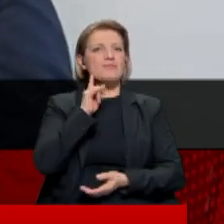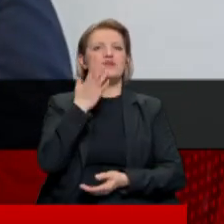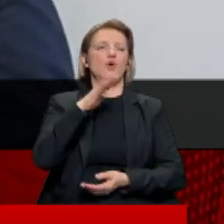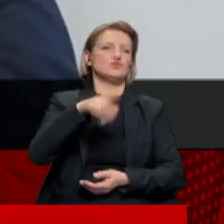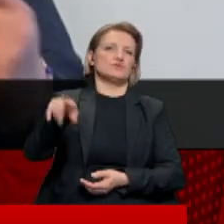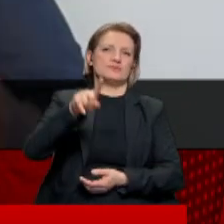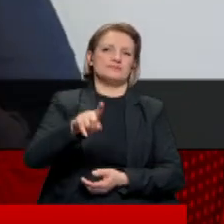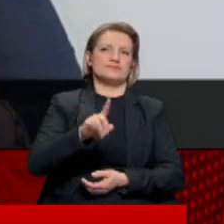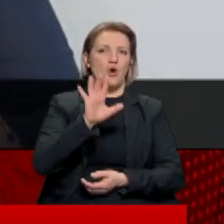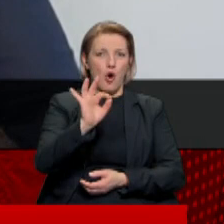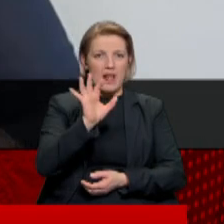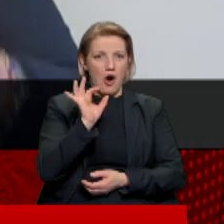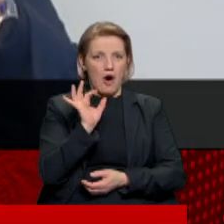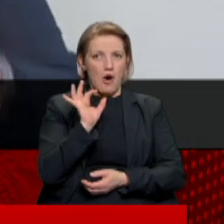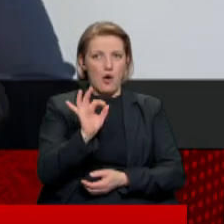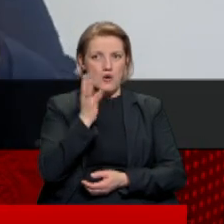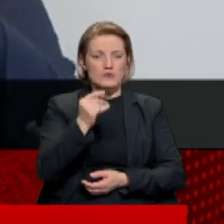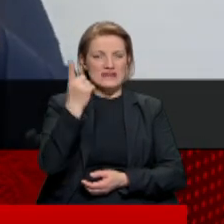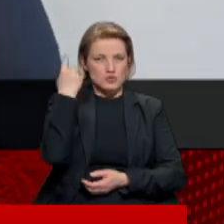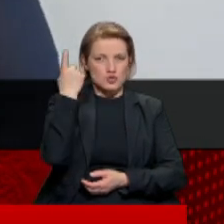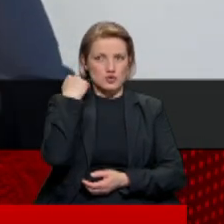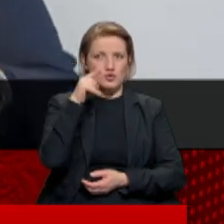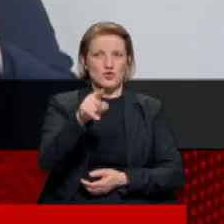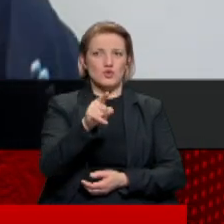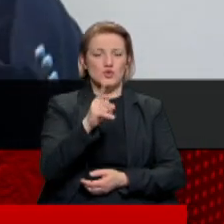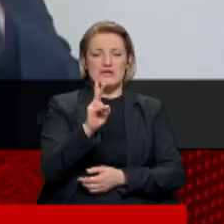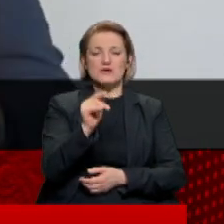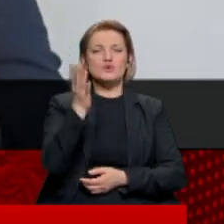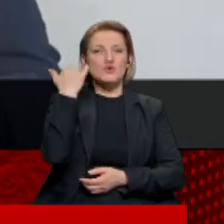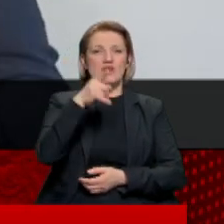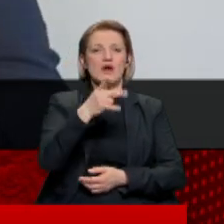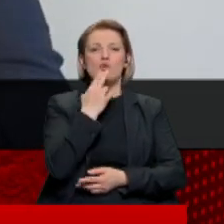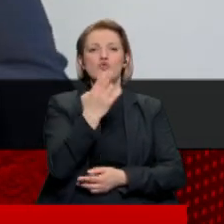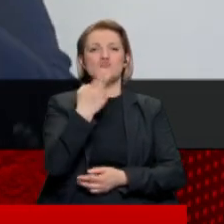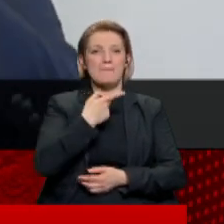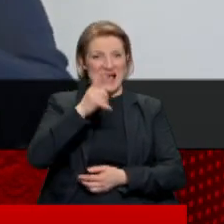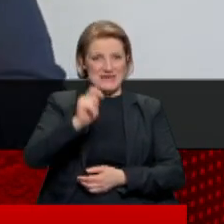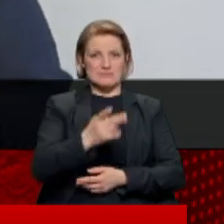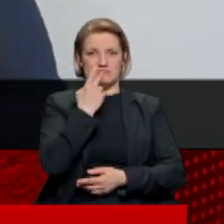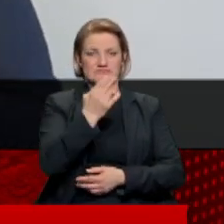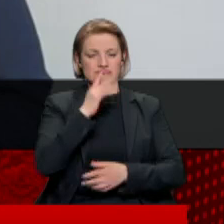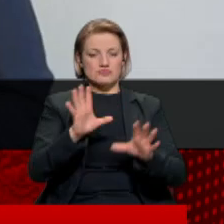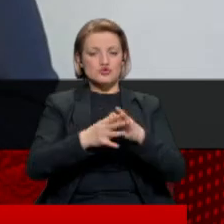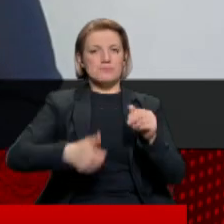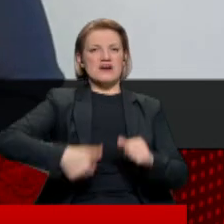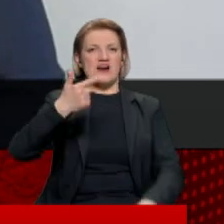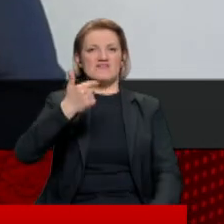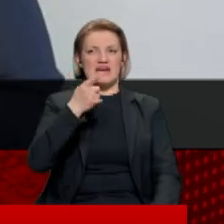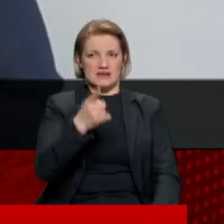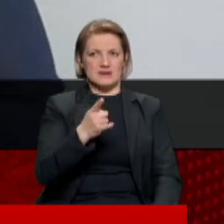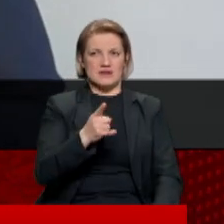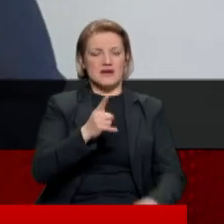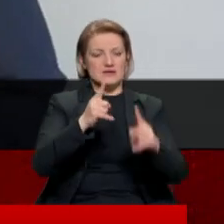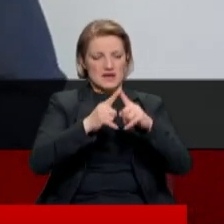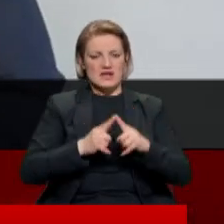haberdar değillerdi. Öyle olsaydı dün evvelsi gün o konuşmayı yaparken grup başkan vekili bir sayıda